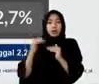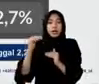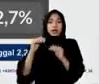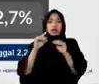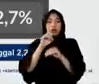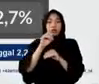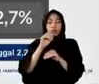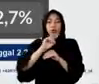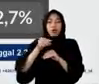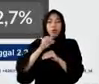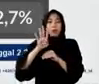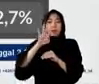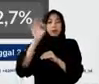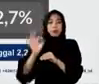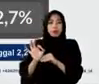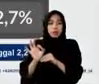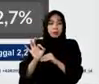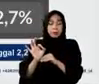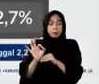10,4%.